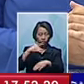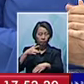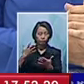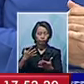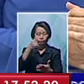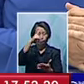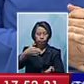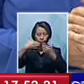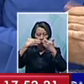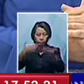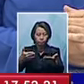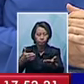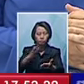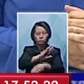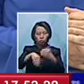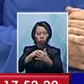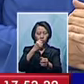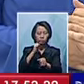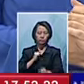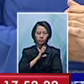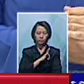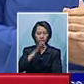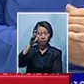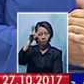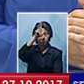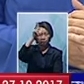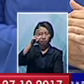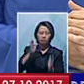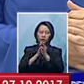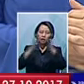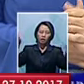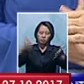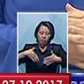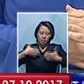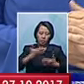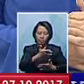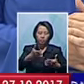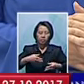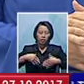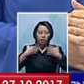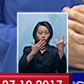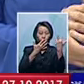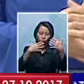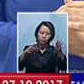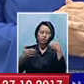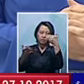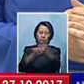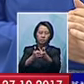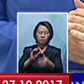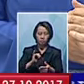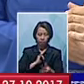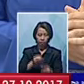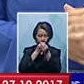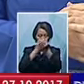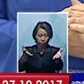demi menghargai sumbangan para penjawat awam, kabar gembira yang ditunggu-tunggu sudah pun tiba. Saya